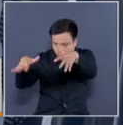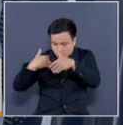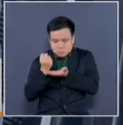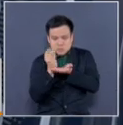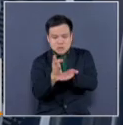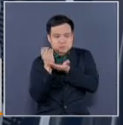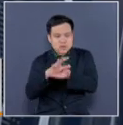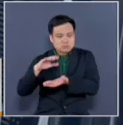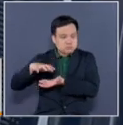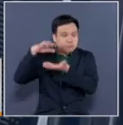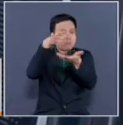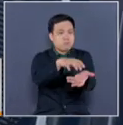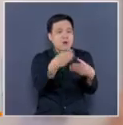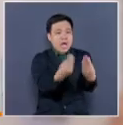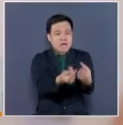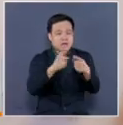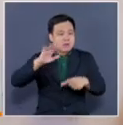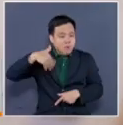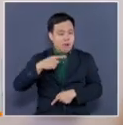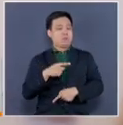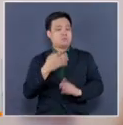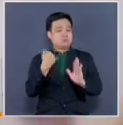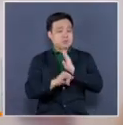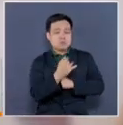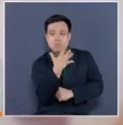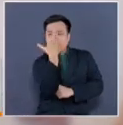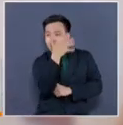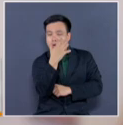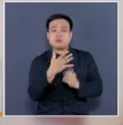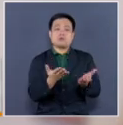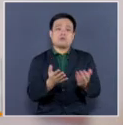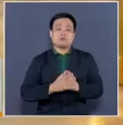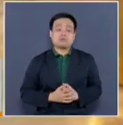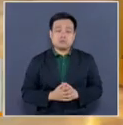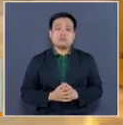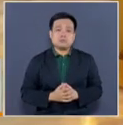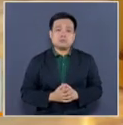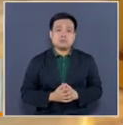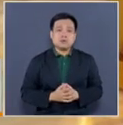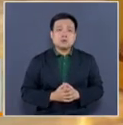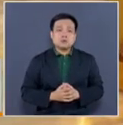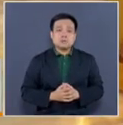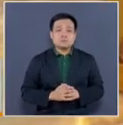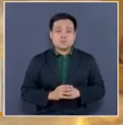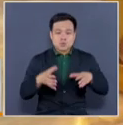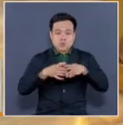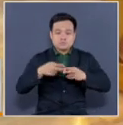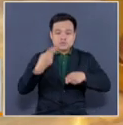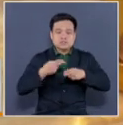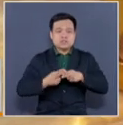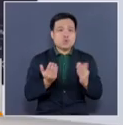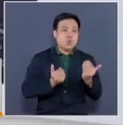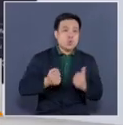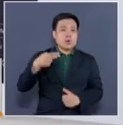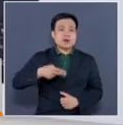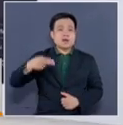รณ์มาเตือนกันนะคะกลุ่มผู้ศรัทธากว่า10คนเนี่ยเรียกตัวเองว่าเป็นลูกหลานอากงเขานำเอกสารหลักฐานมาร้องกับทนายร